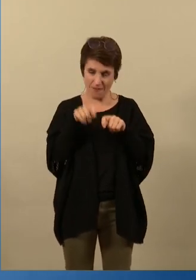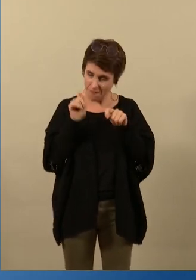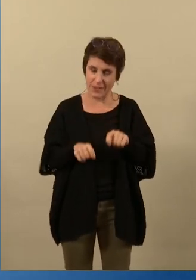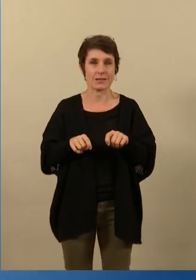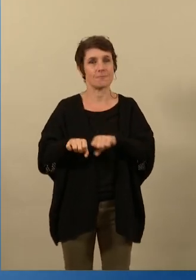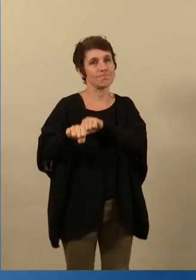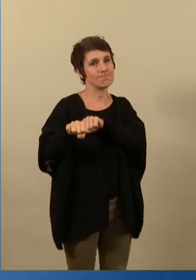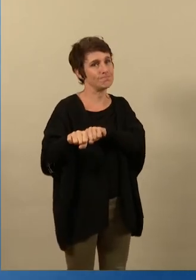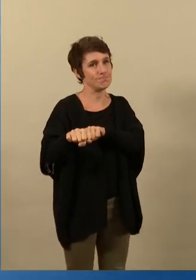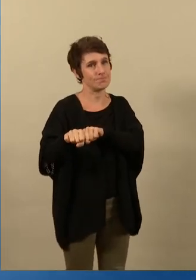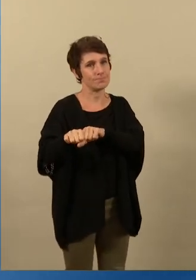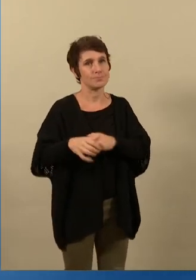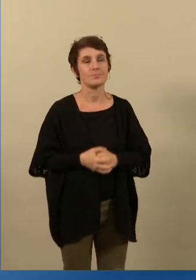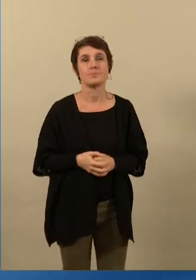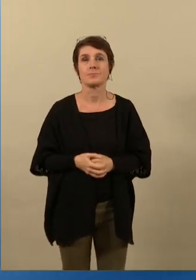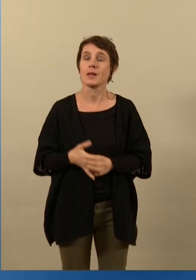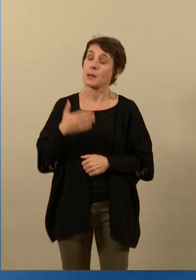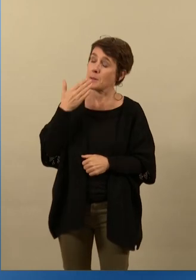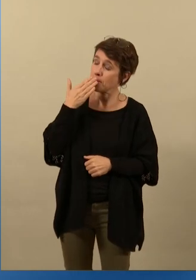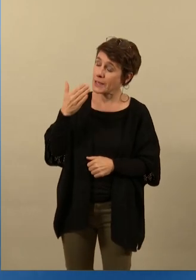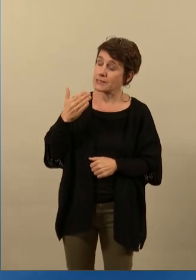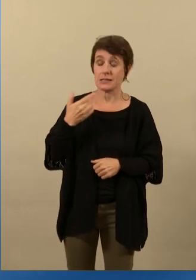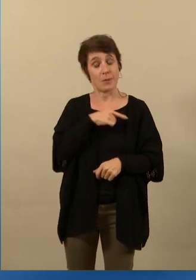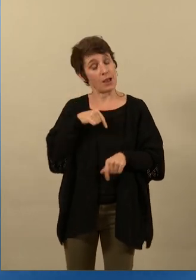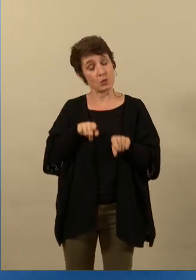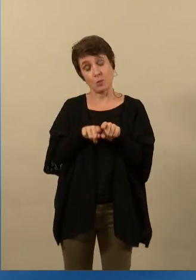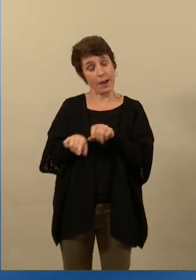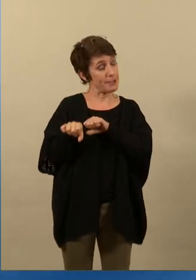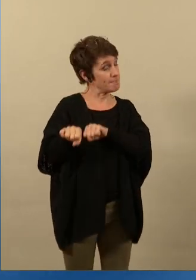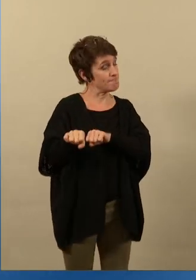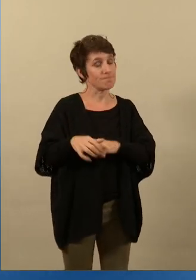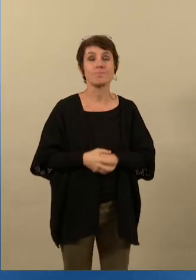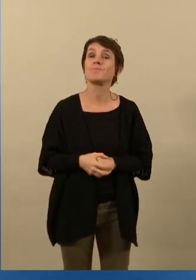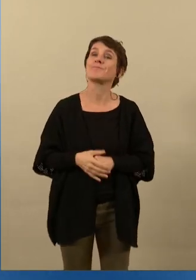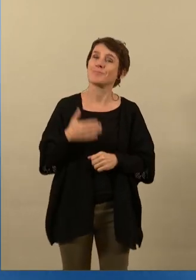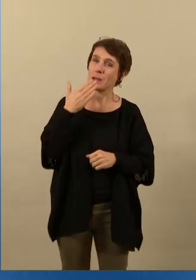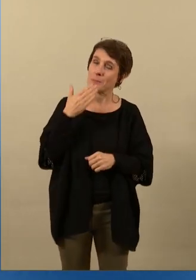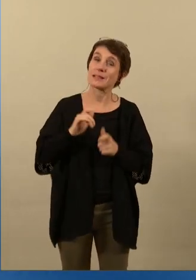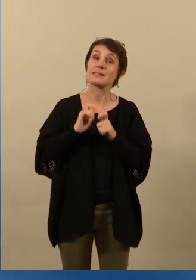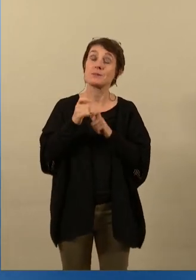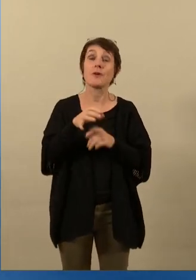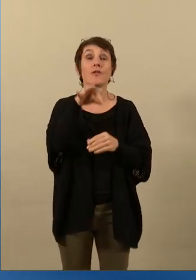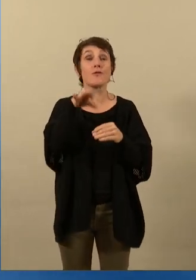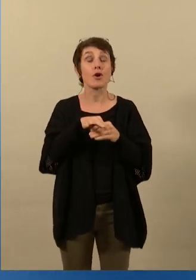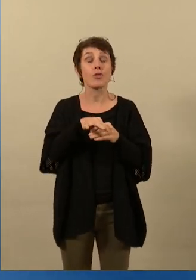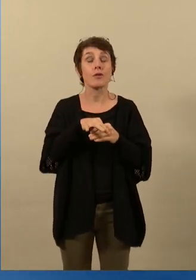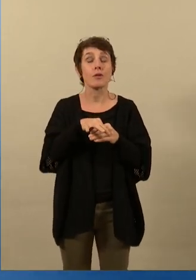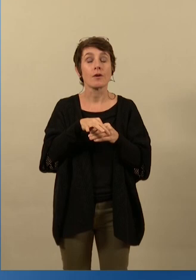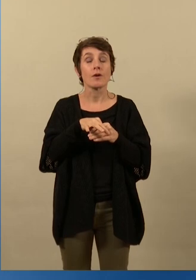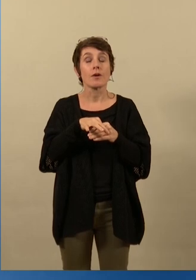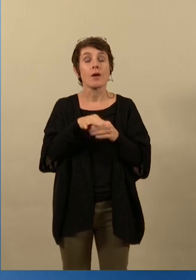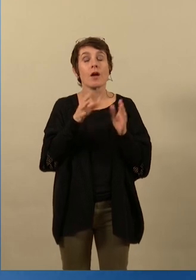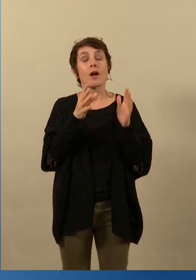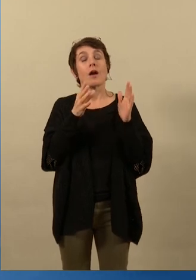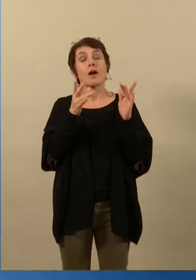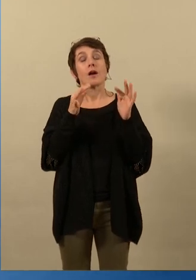pas merci nous aussi merci donc nous passons au vote je mets